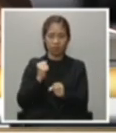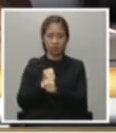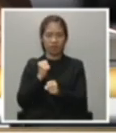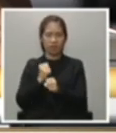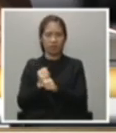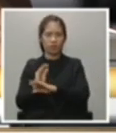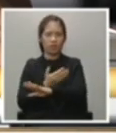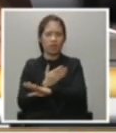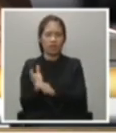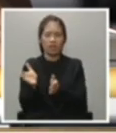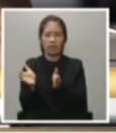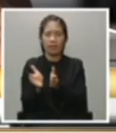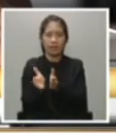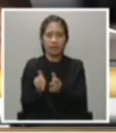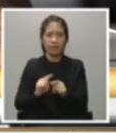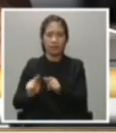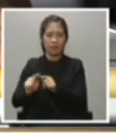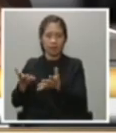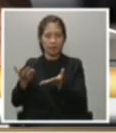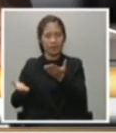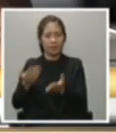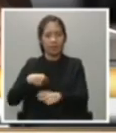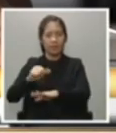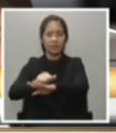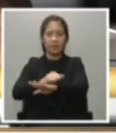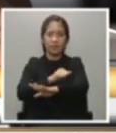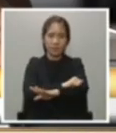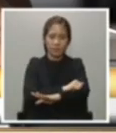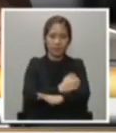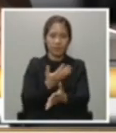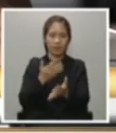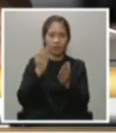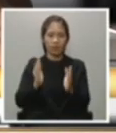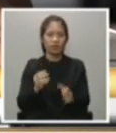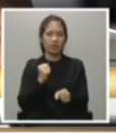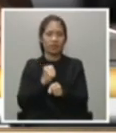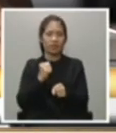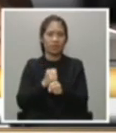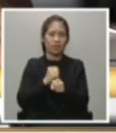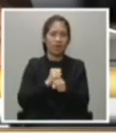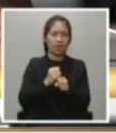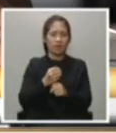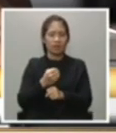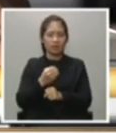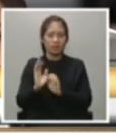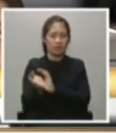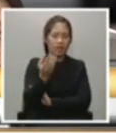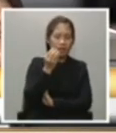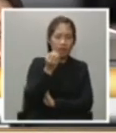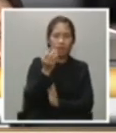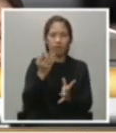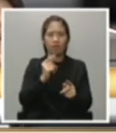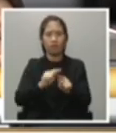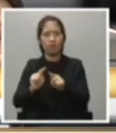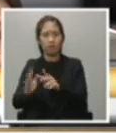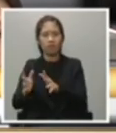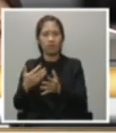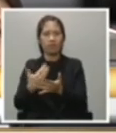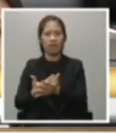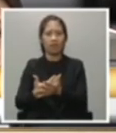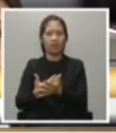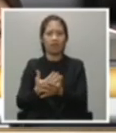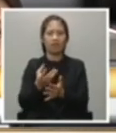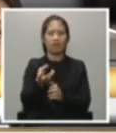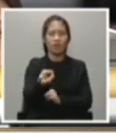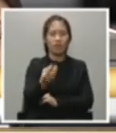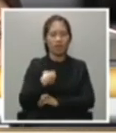อยผู้ใช้แรงงานผู้หาเช้ากินค่ำ านบอกว่า